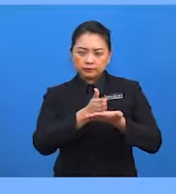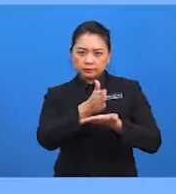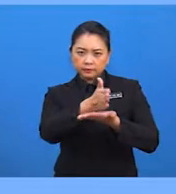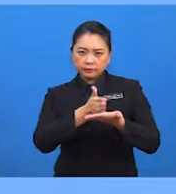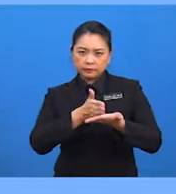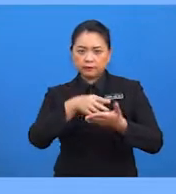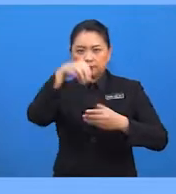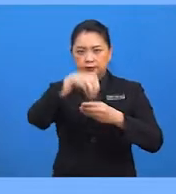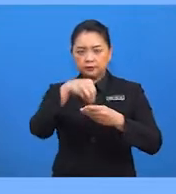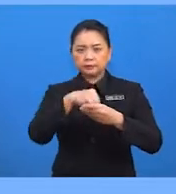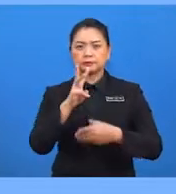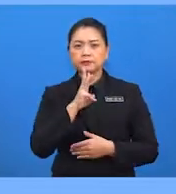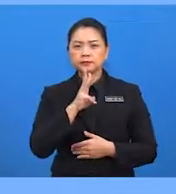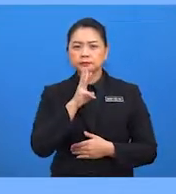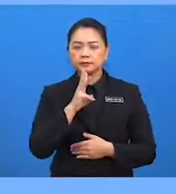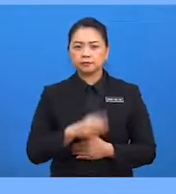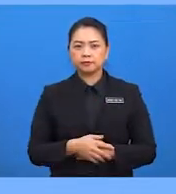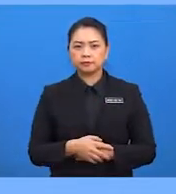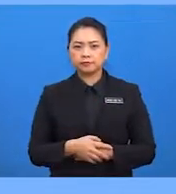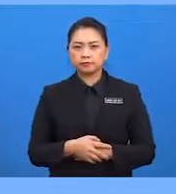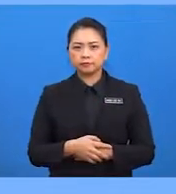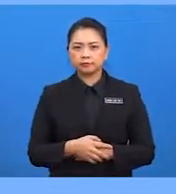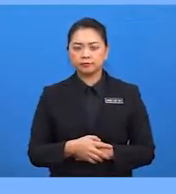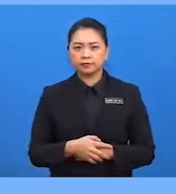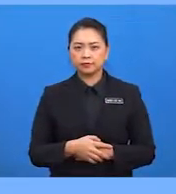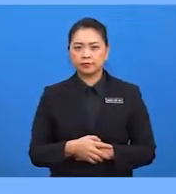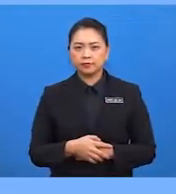mengayun separa di dalam air.